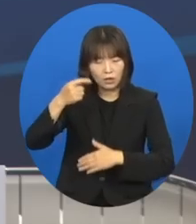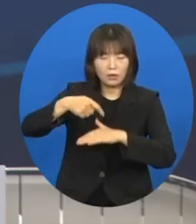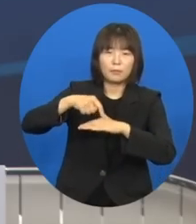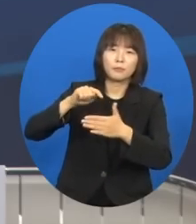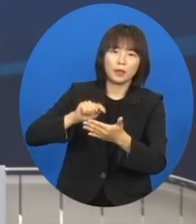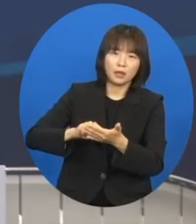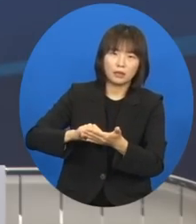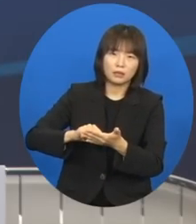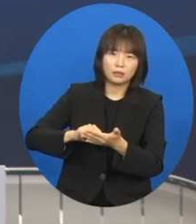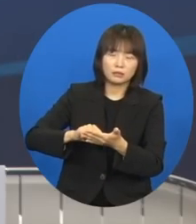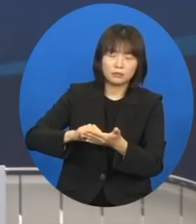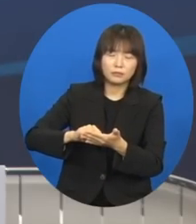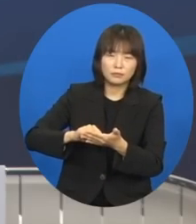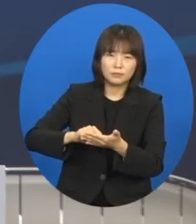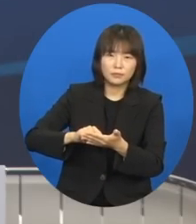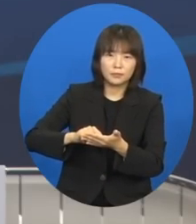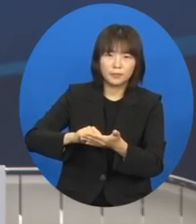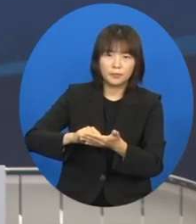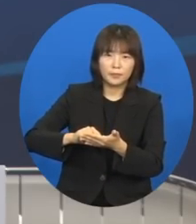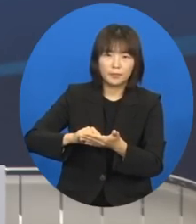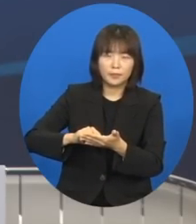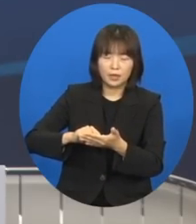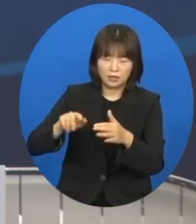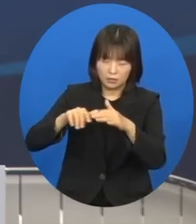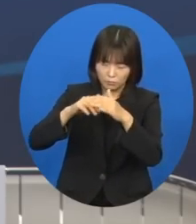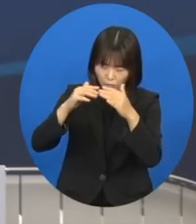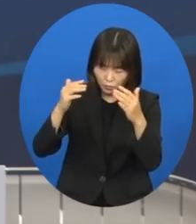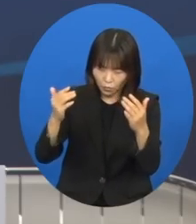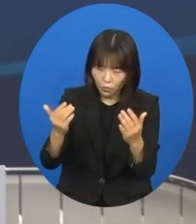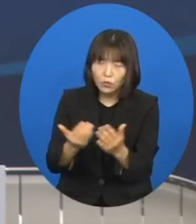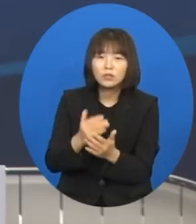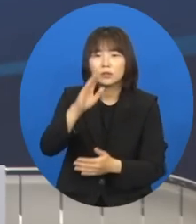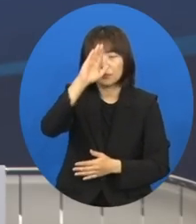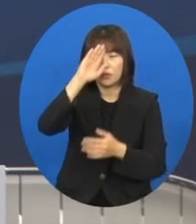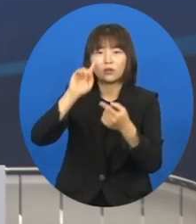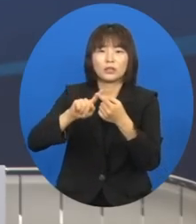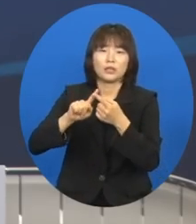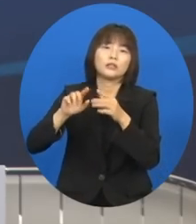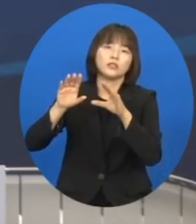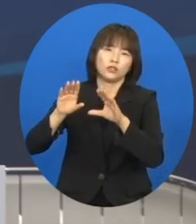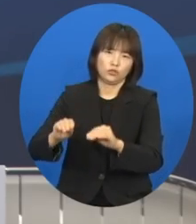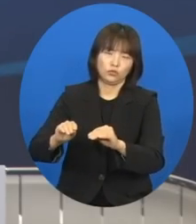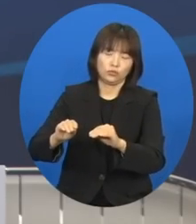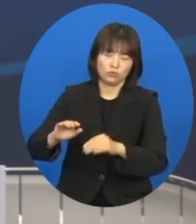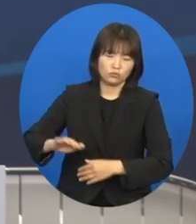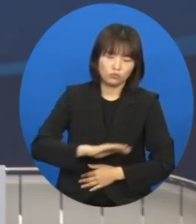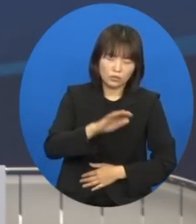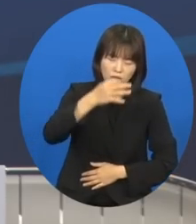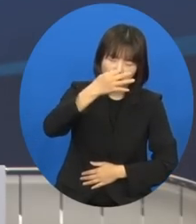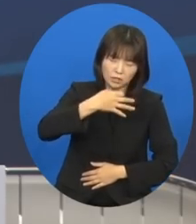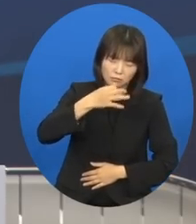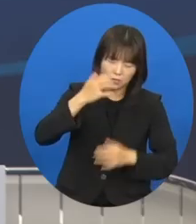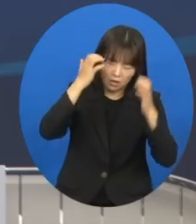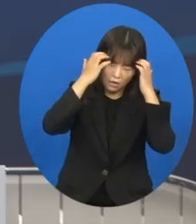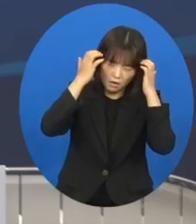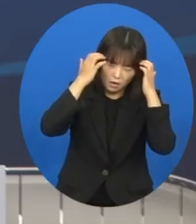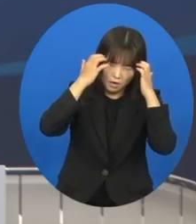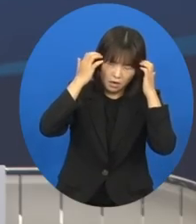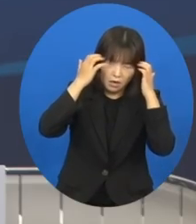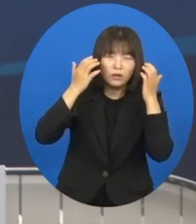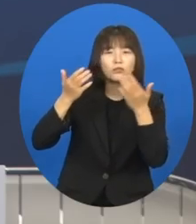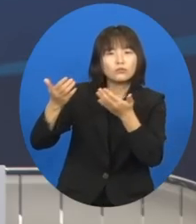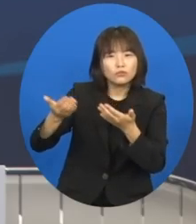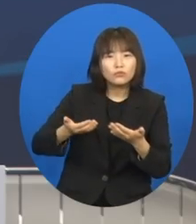심리적이고 관계적인 이 모든 병에 대한 치유, 우리를 힘들게 하고 있는 그